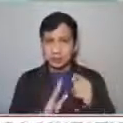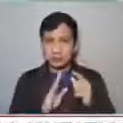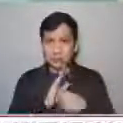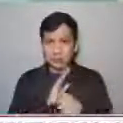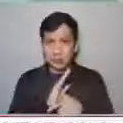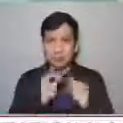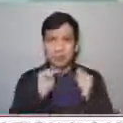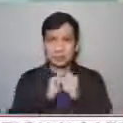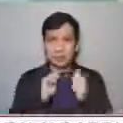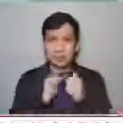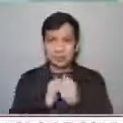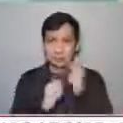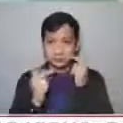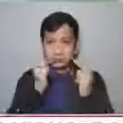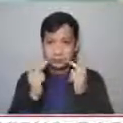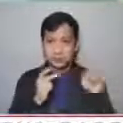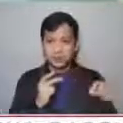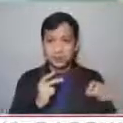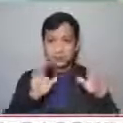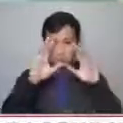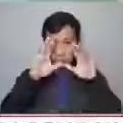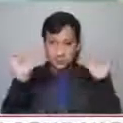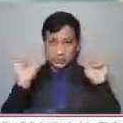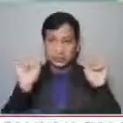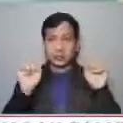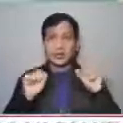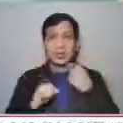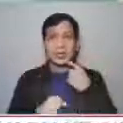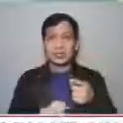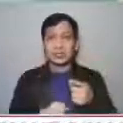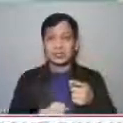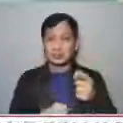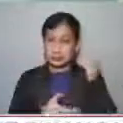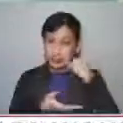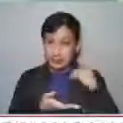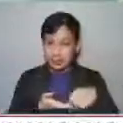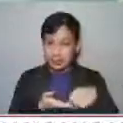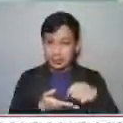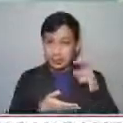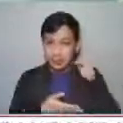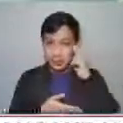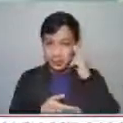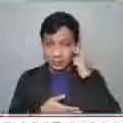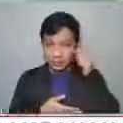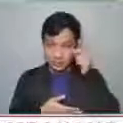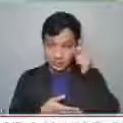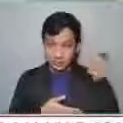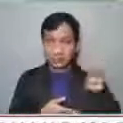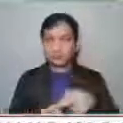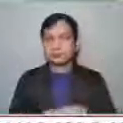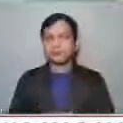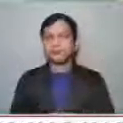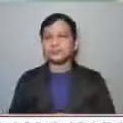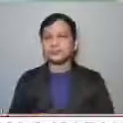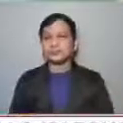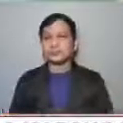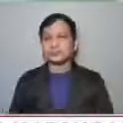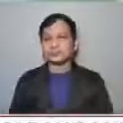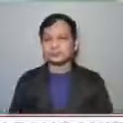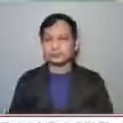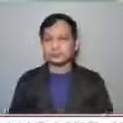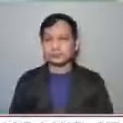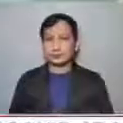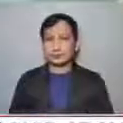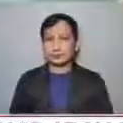ito para maproteksyonan ang mga responder ng probinsya ng Batangas na nangunguna sa pagsagip ng ating mga